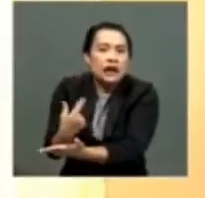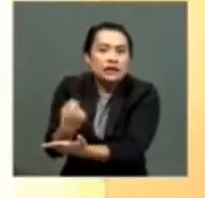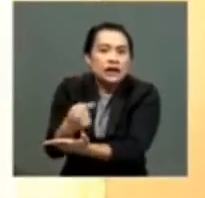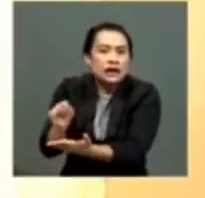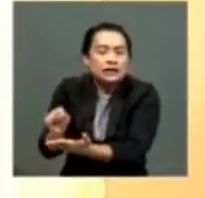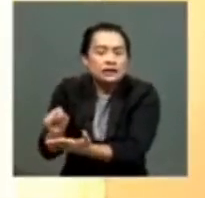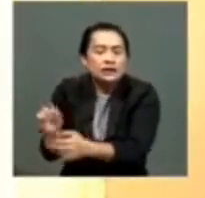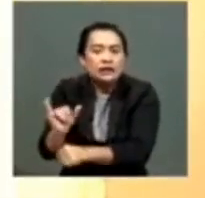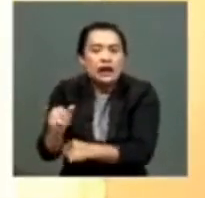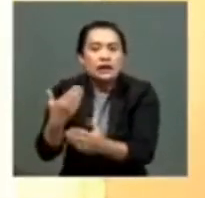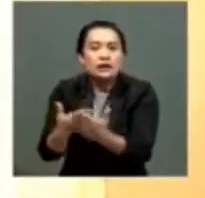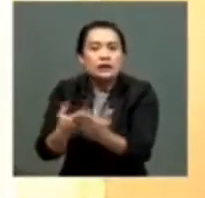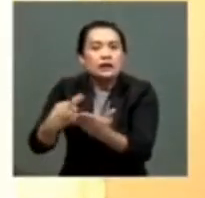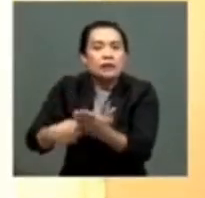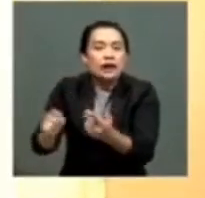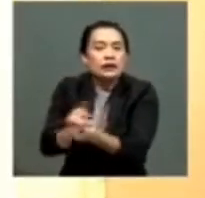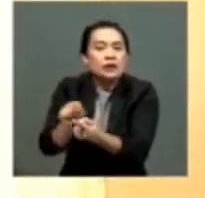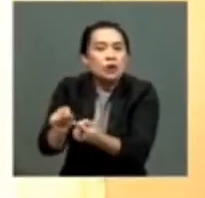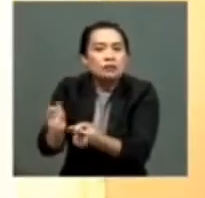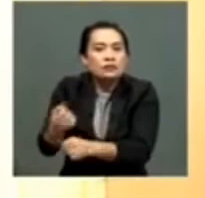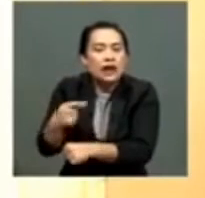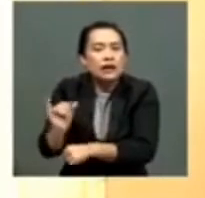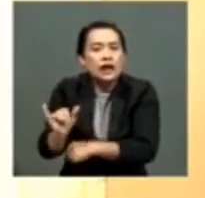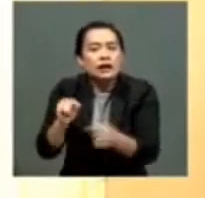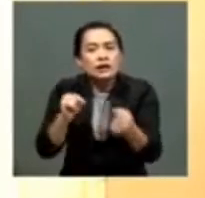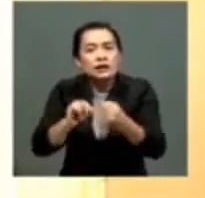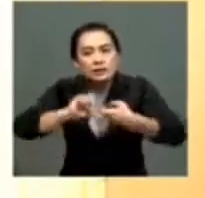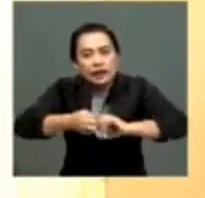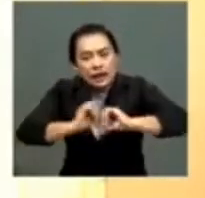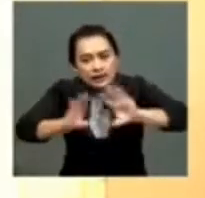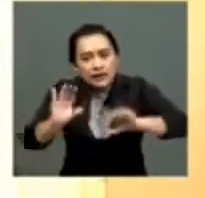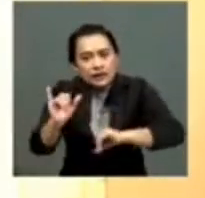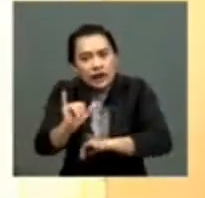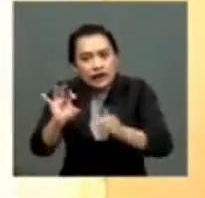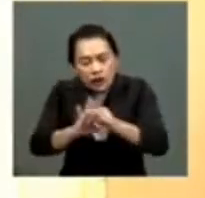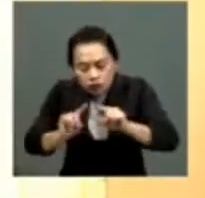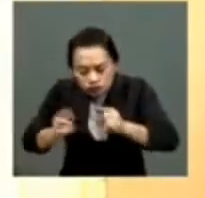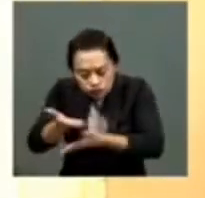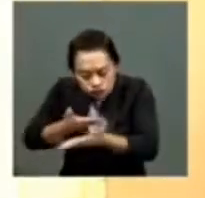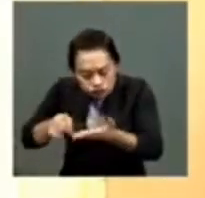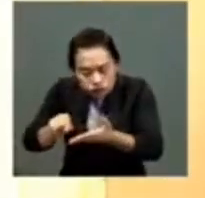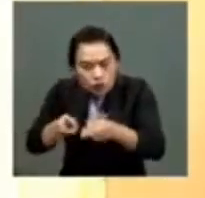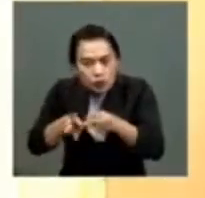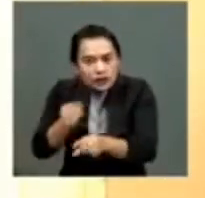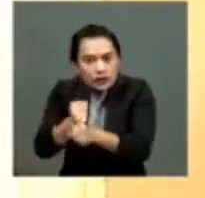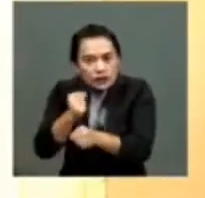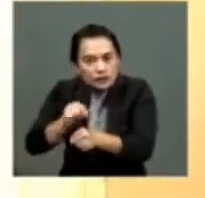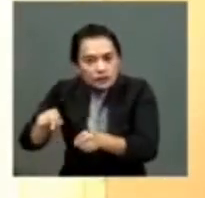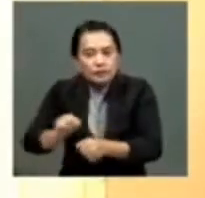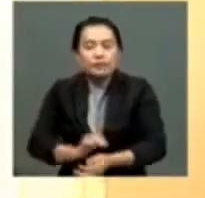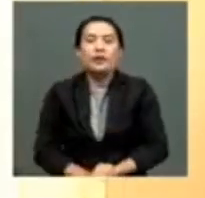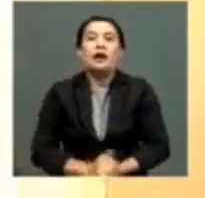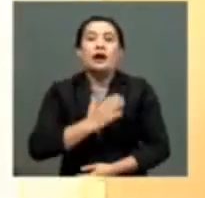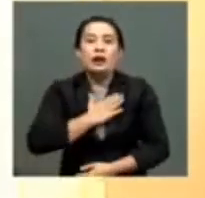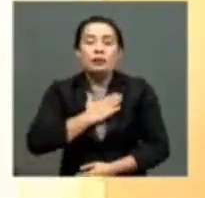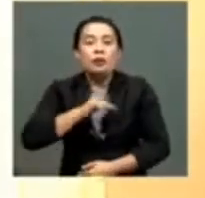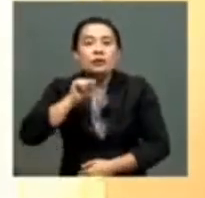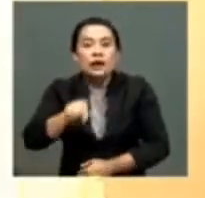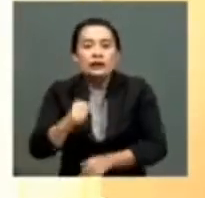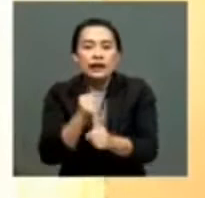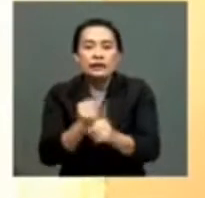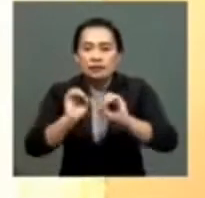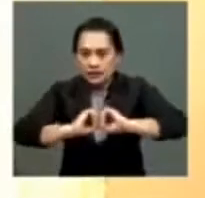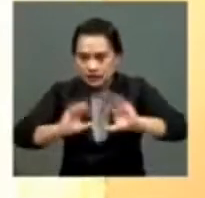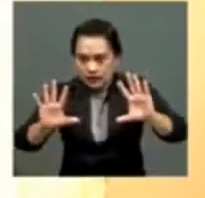มอาจจะด้วยปัญหาความไม่ชัดเจนในวิธีการพิจารณาและวิธีปฏิบัติผมได้สั่งการทำให้เกิดความชัดเจ